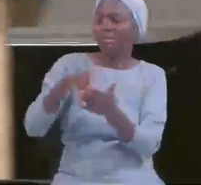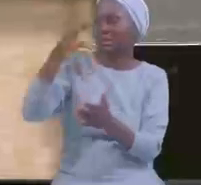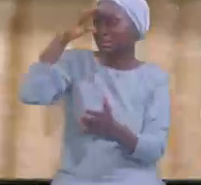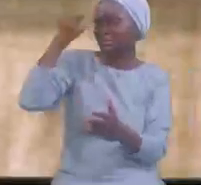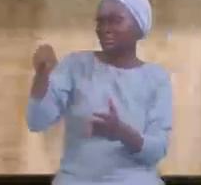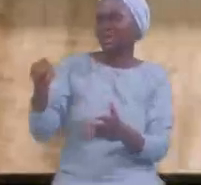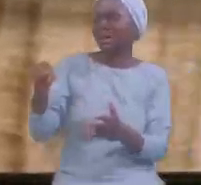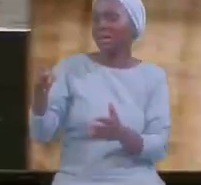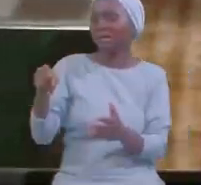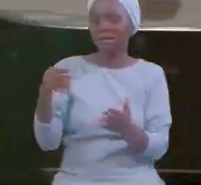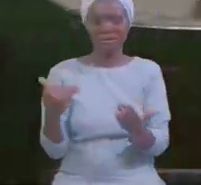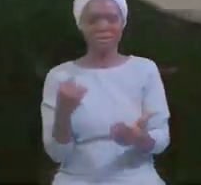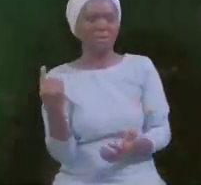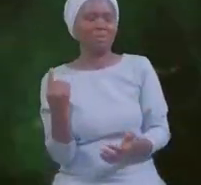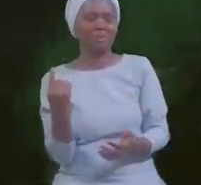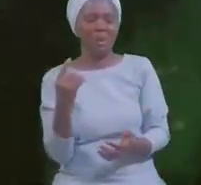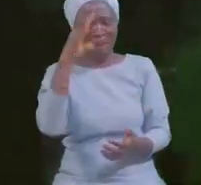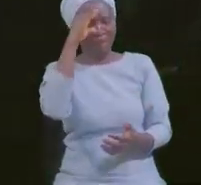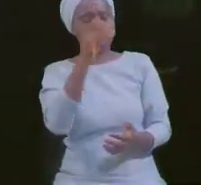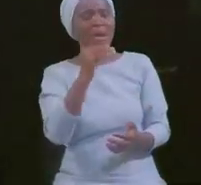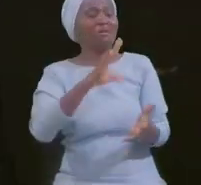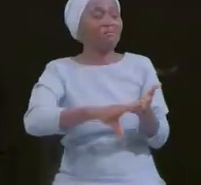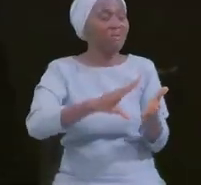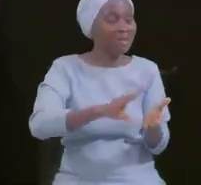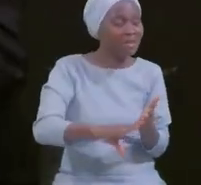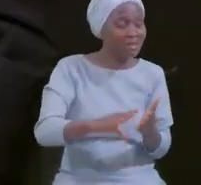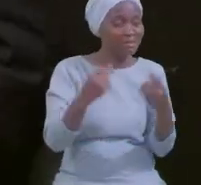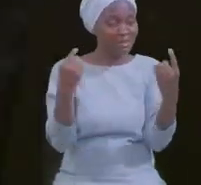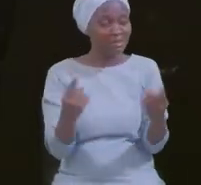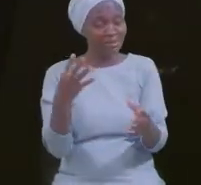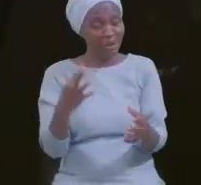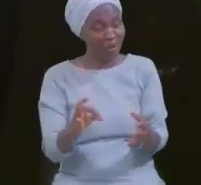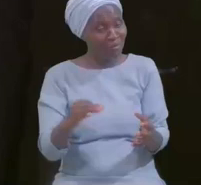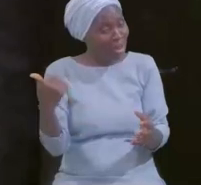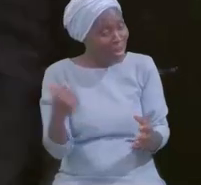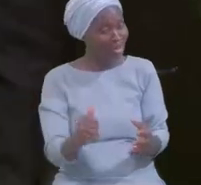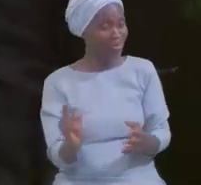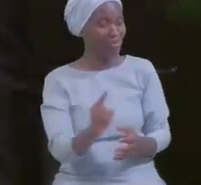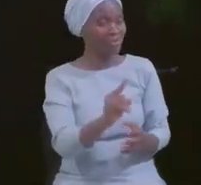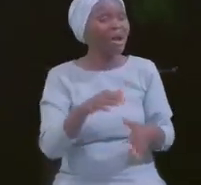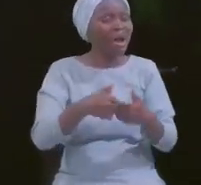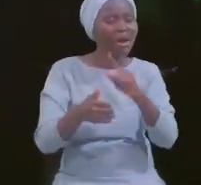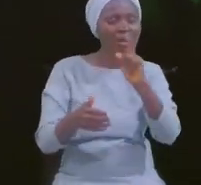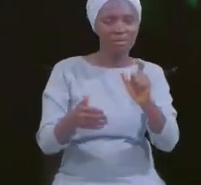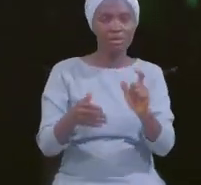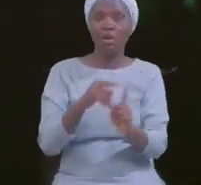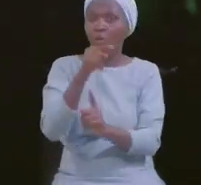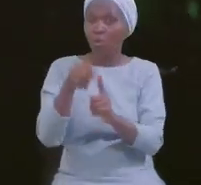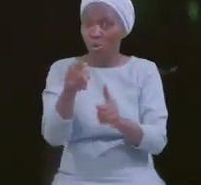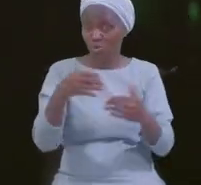homme, alors comment peut-il pardonner les péchés de quelqu'un? Si vous avez une